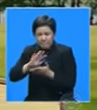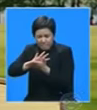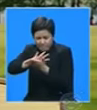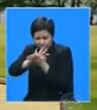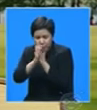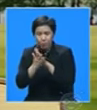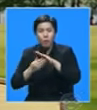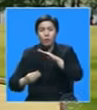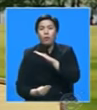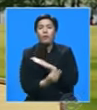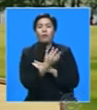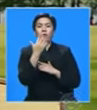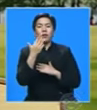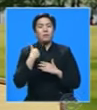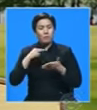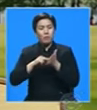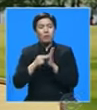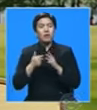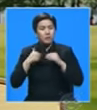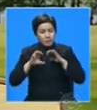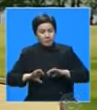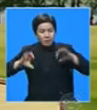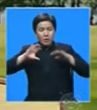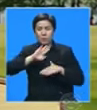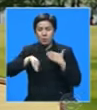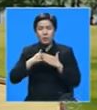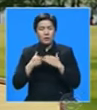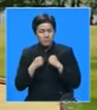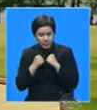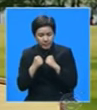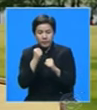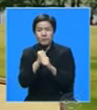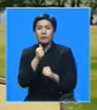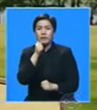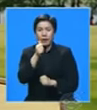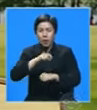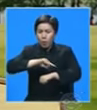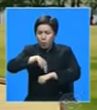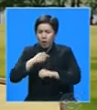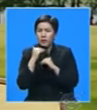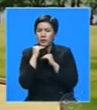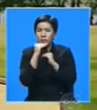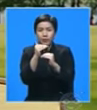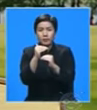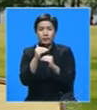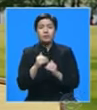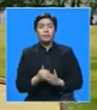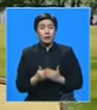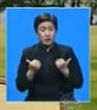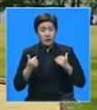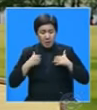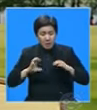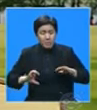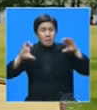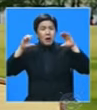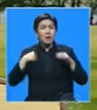สซึ่งนับว่าเป็นความท้าทายของพวกเราทุกคนนะครับที่ต้องทำให้ได้ด้วยระยะเวลาที่จำกัดเราจะไม่เป็น